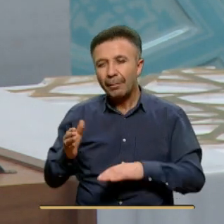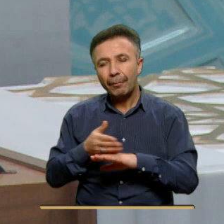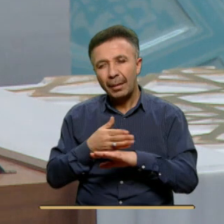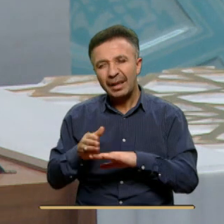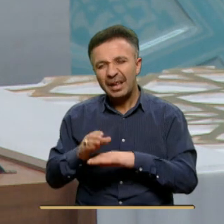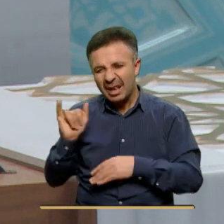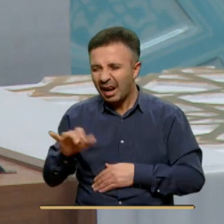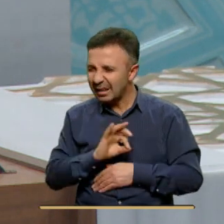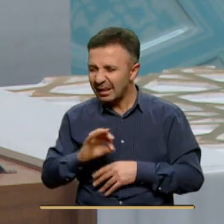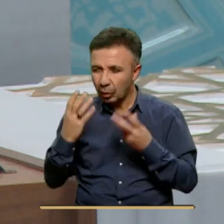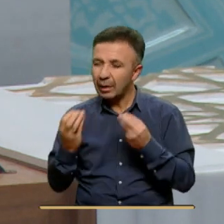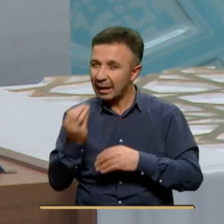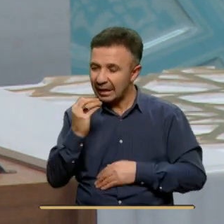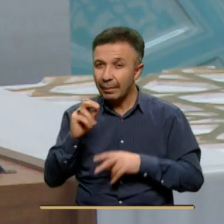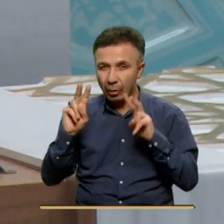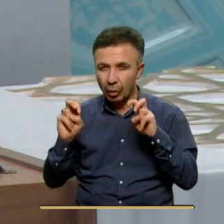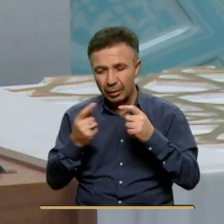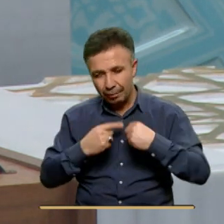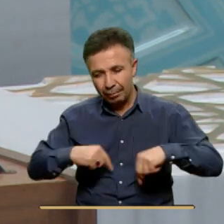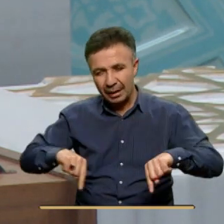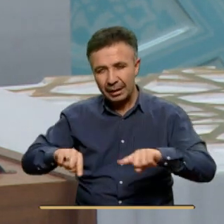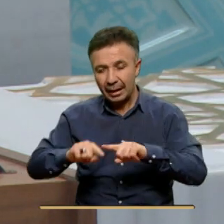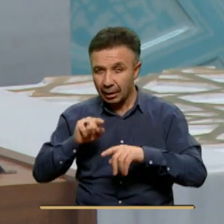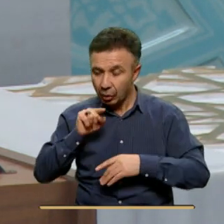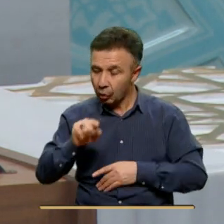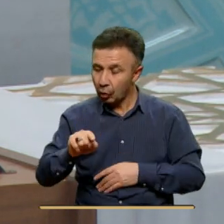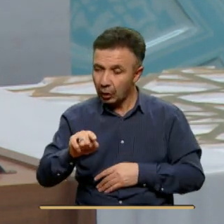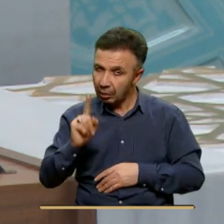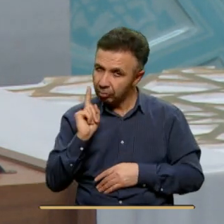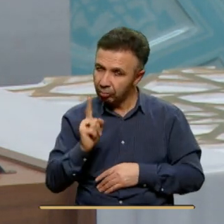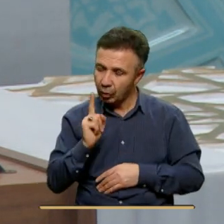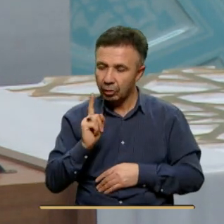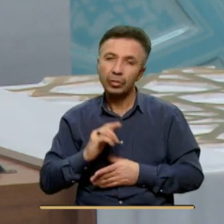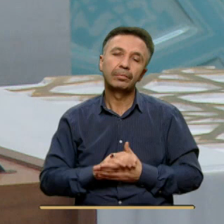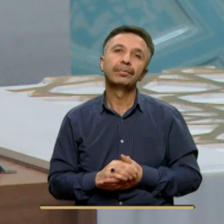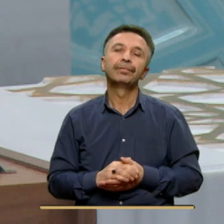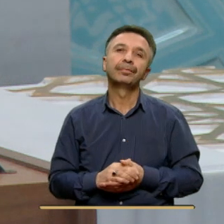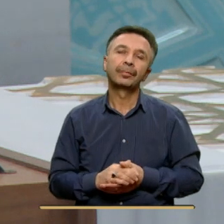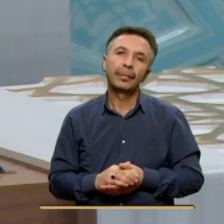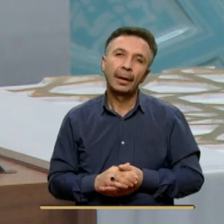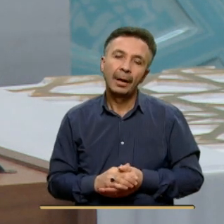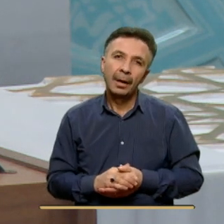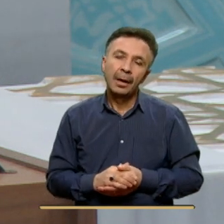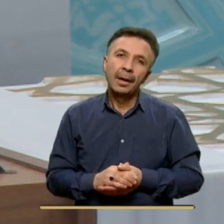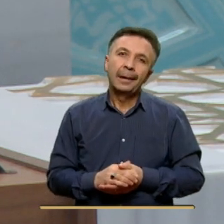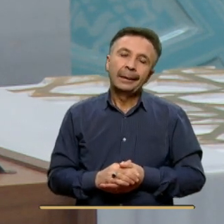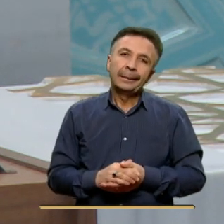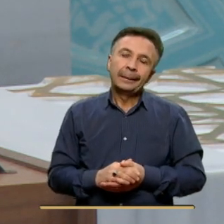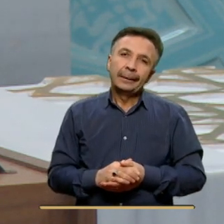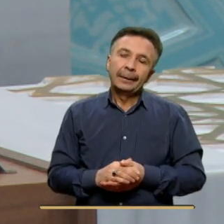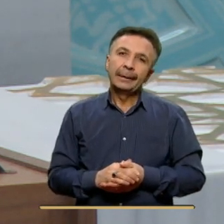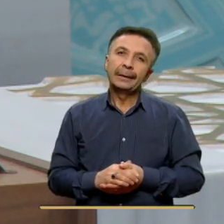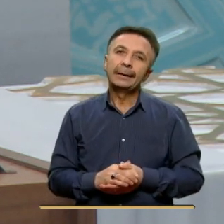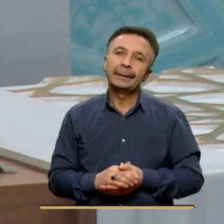Yüce Rabbimiz Celle Celaluhu bizleri şöyle uyarıyor. İnnellezîne ye'kulûne emvâlel